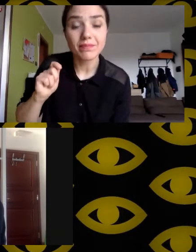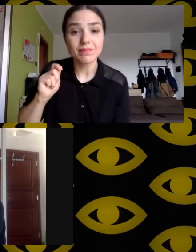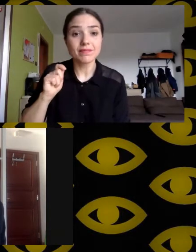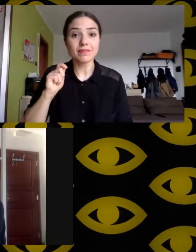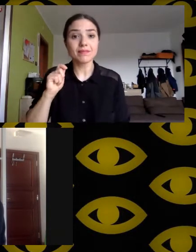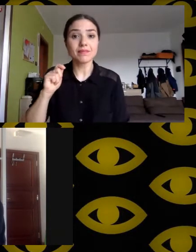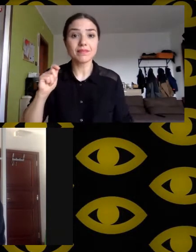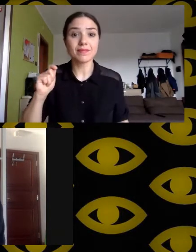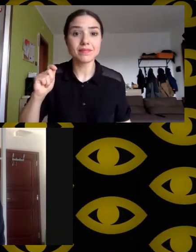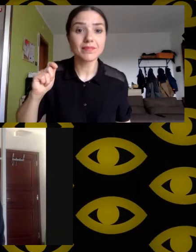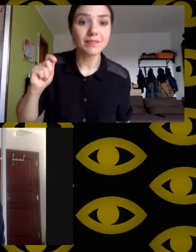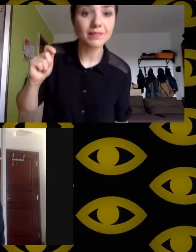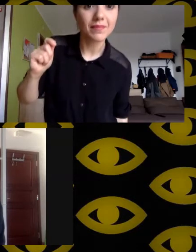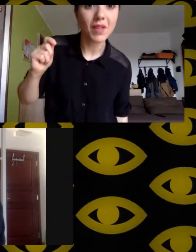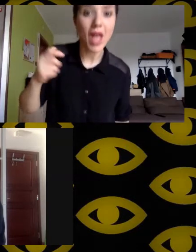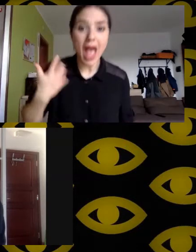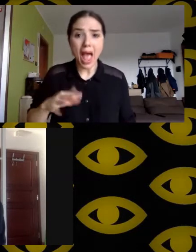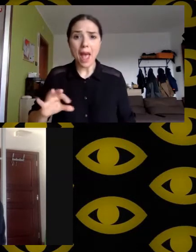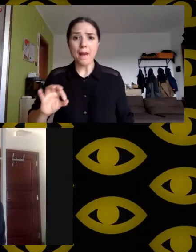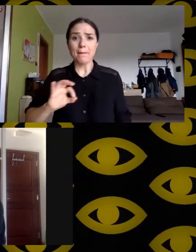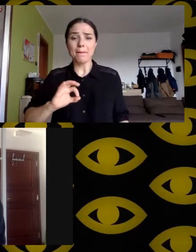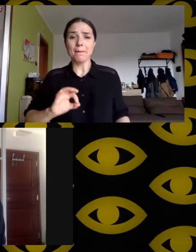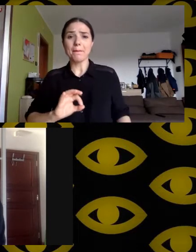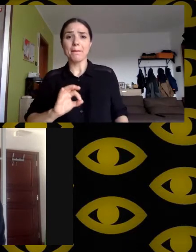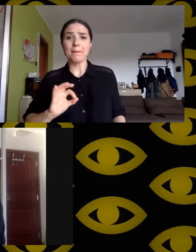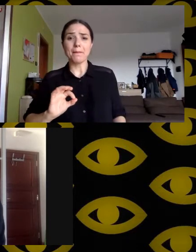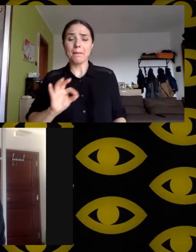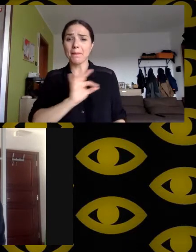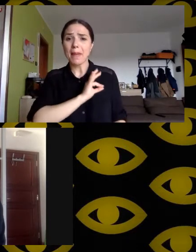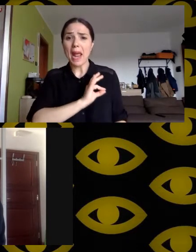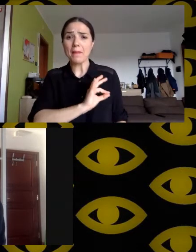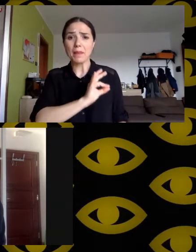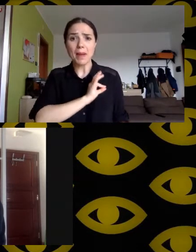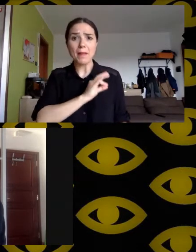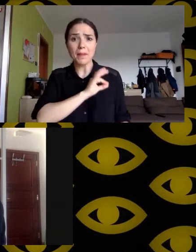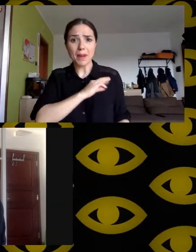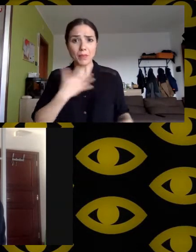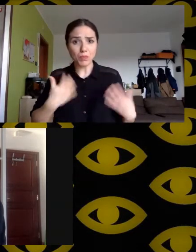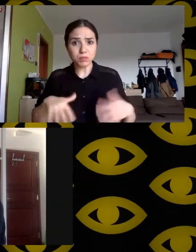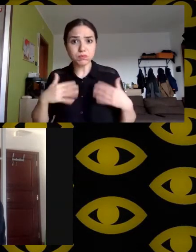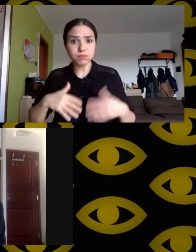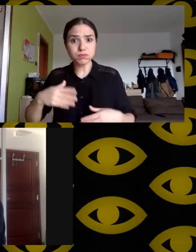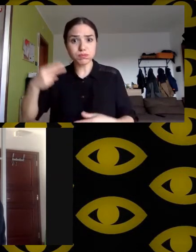che fa invidia a non so chi, cioè io non so se, cioè non è